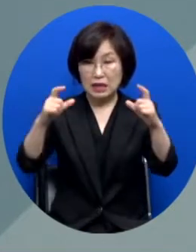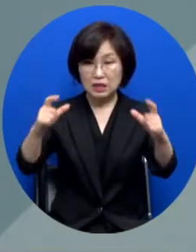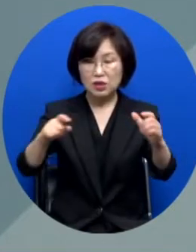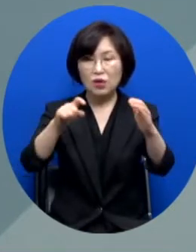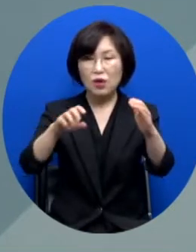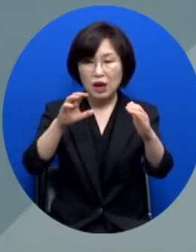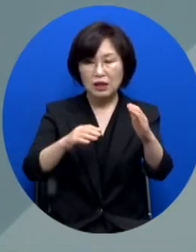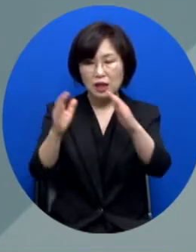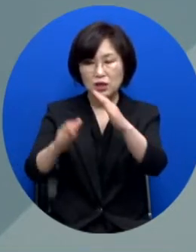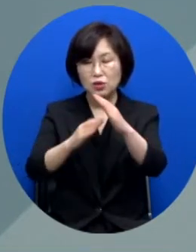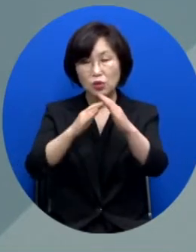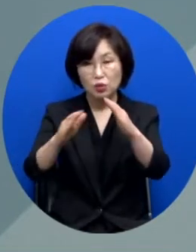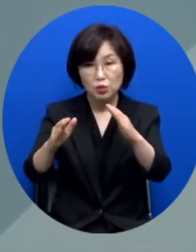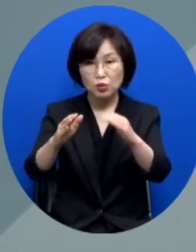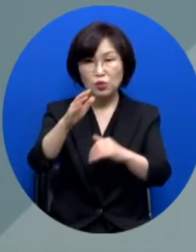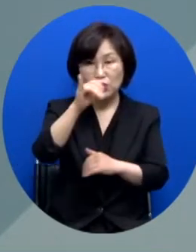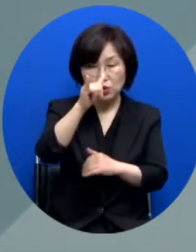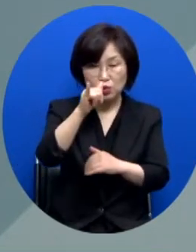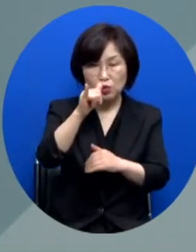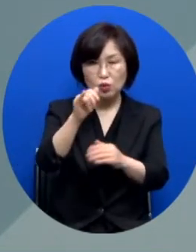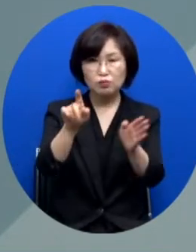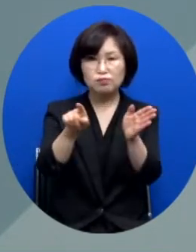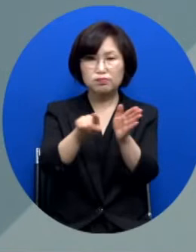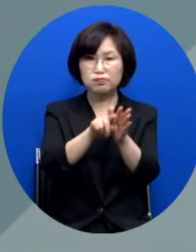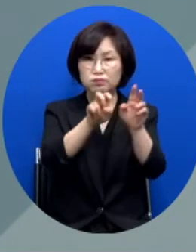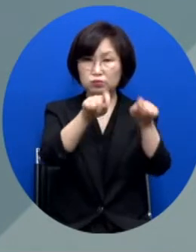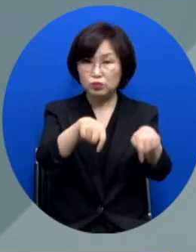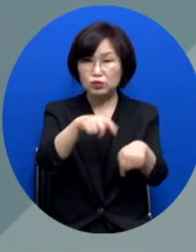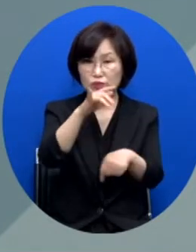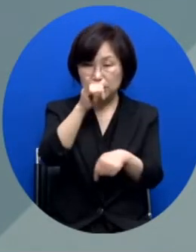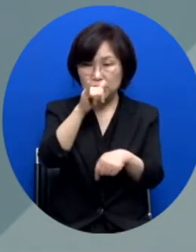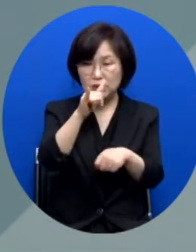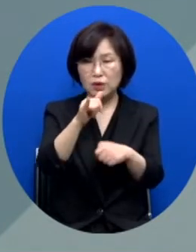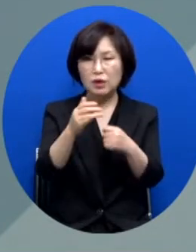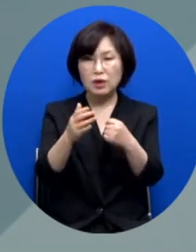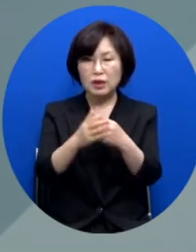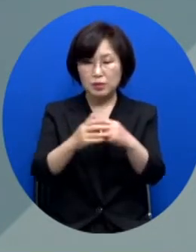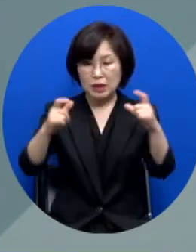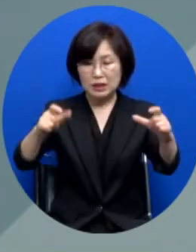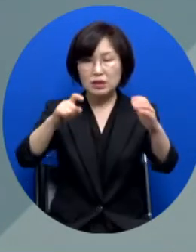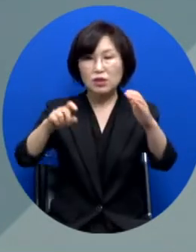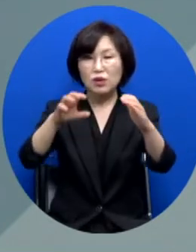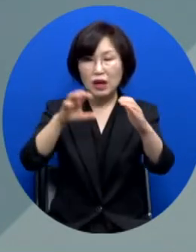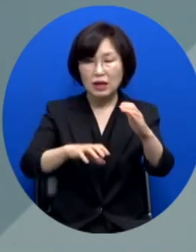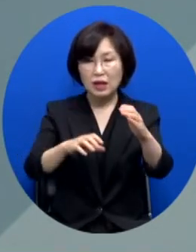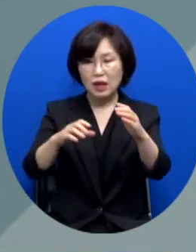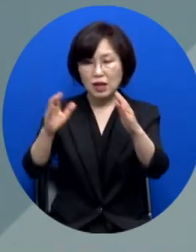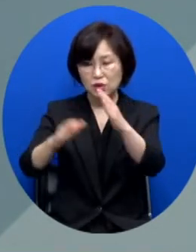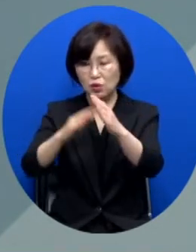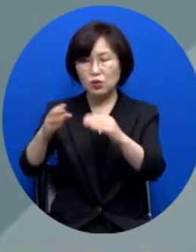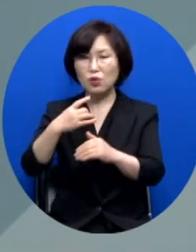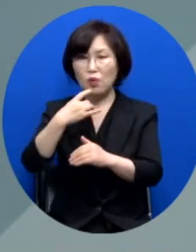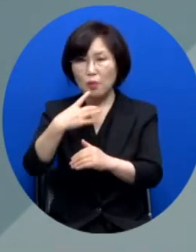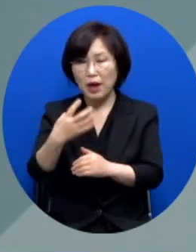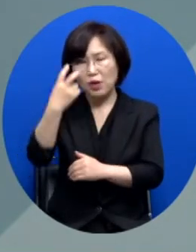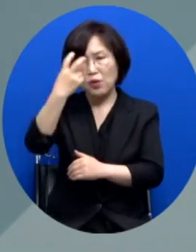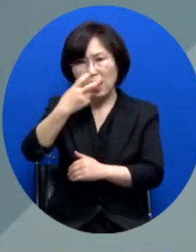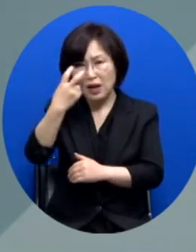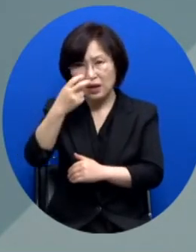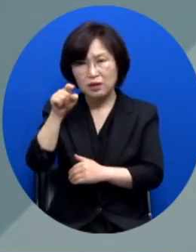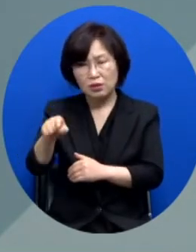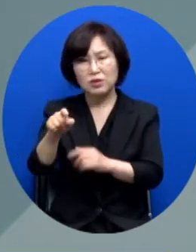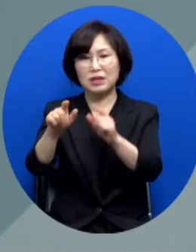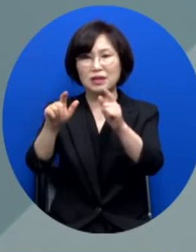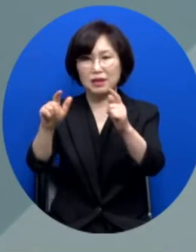있고, 교인이 아닐 수도 있잖아요. 그러면 지역사회가 반드시 교인만 관리하는 교구만 반드시 해야 될